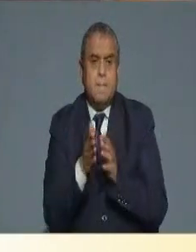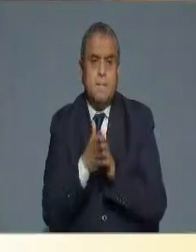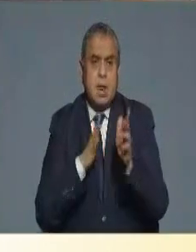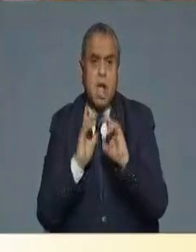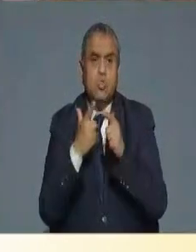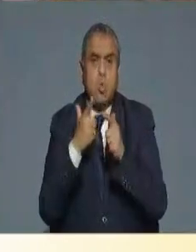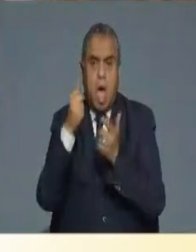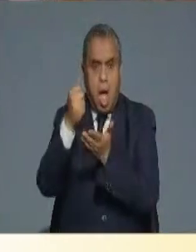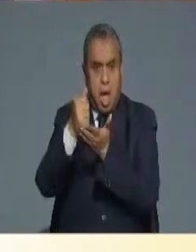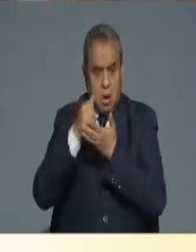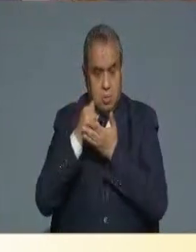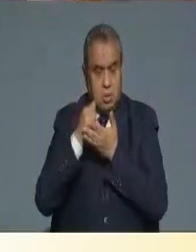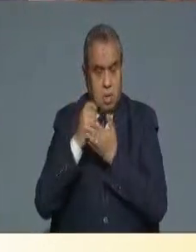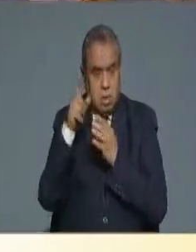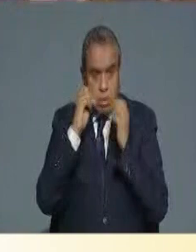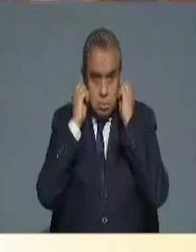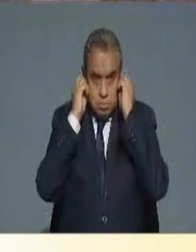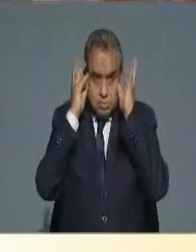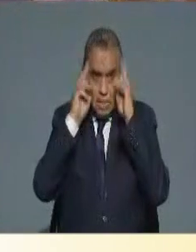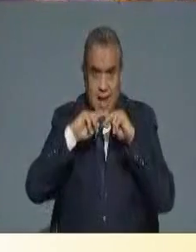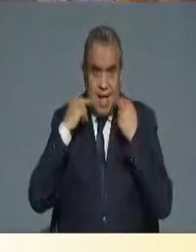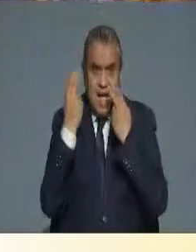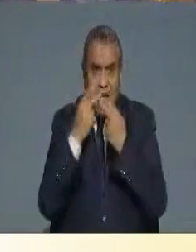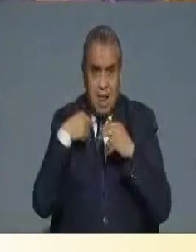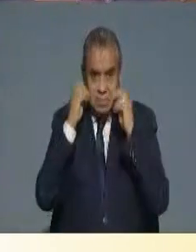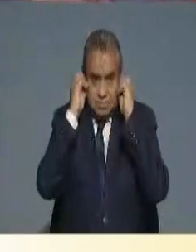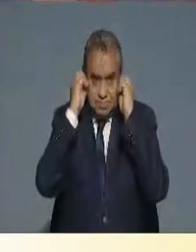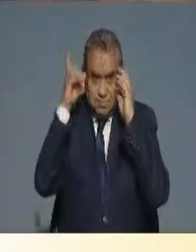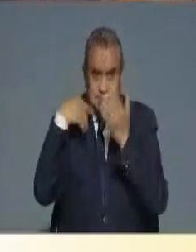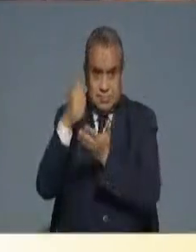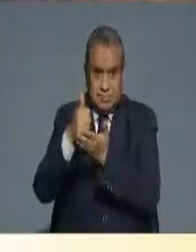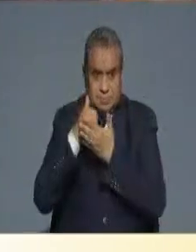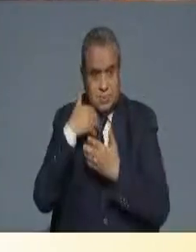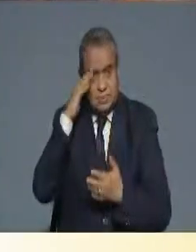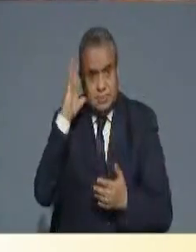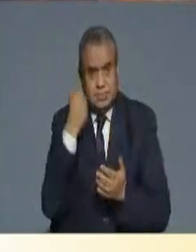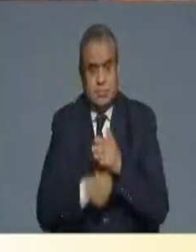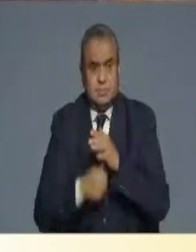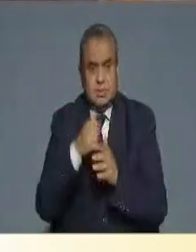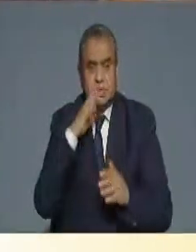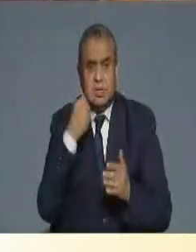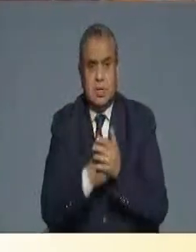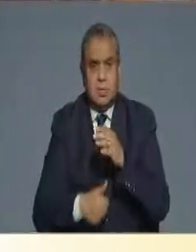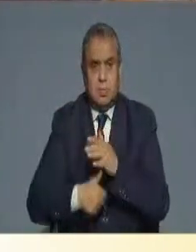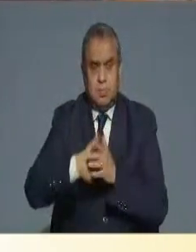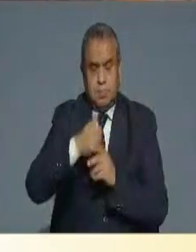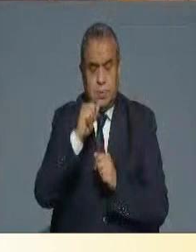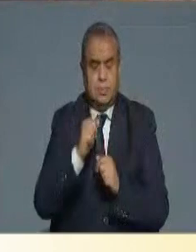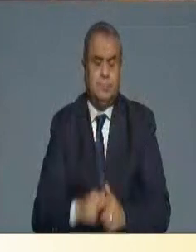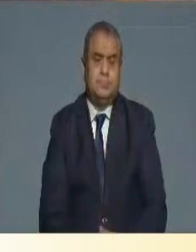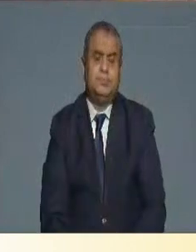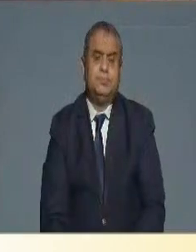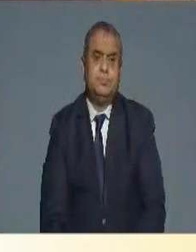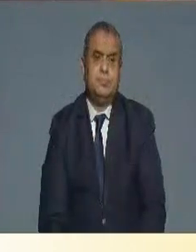كده، أنا بتكلم بجد يعني. وده شكل من أشكال يعني المساندة